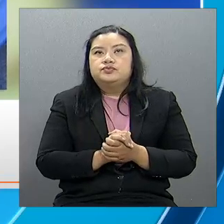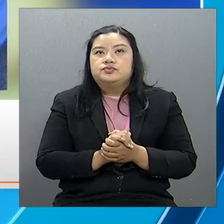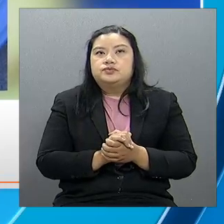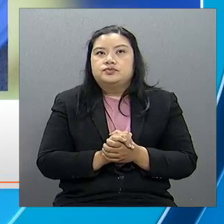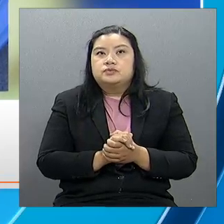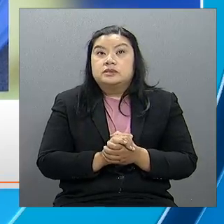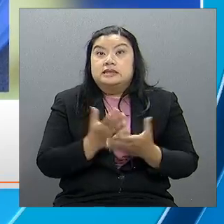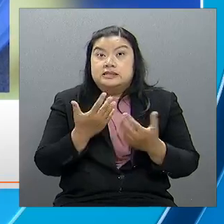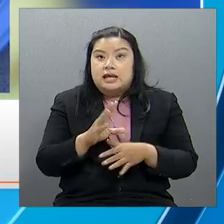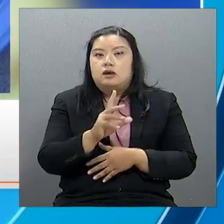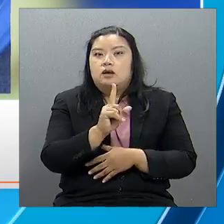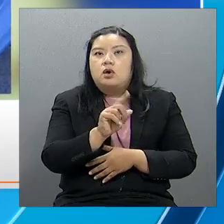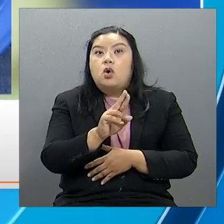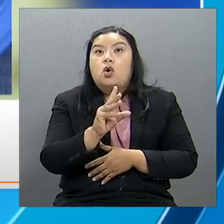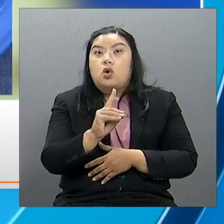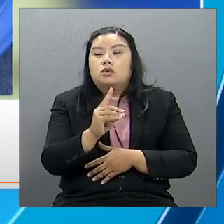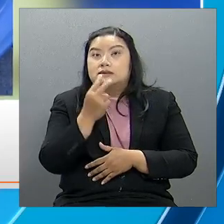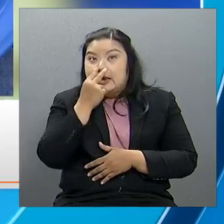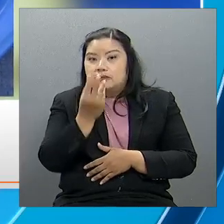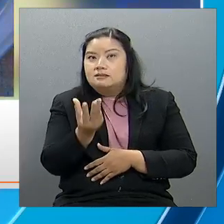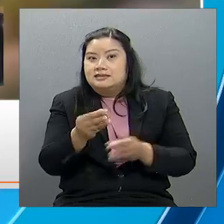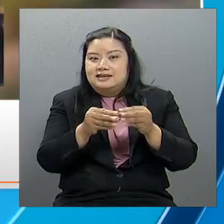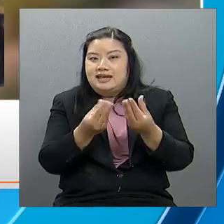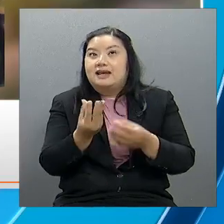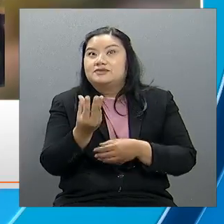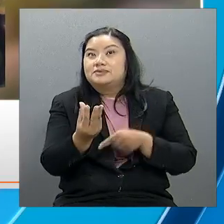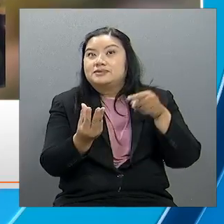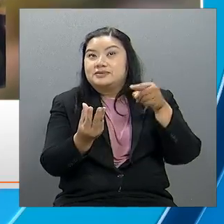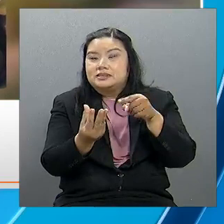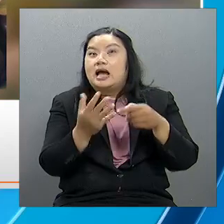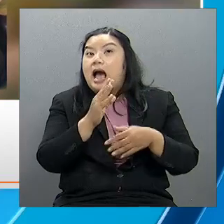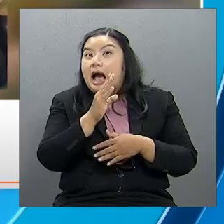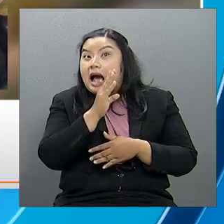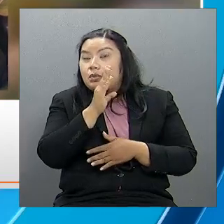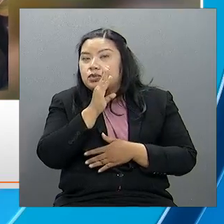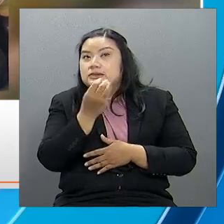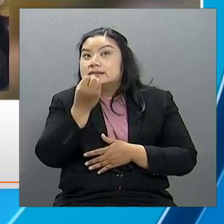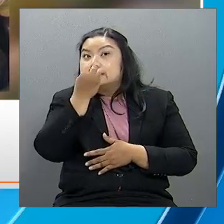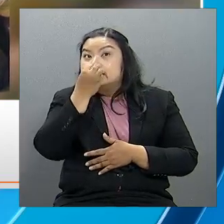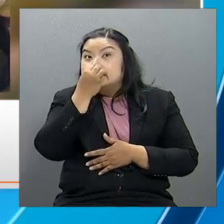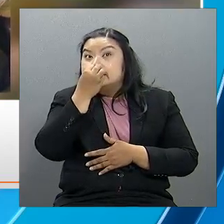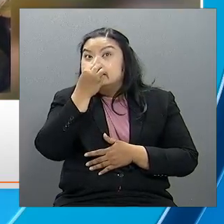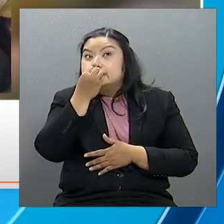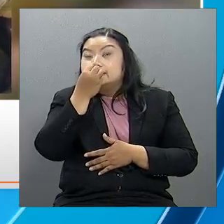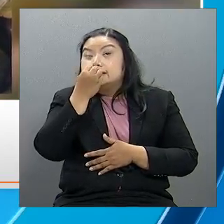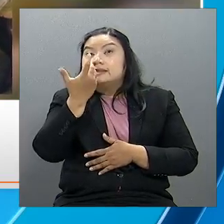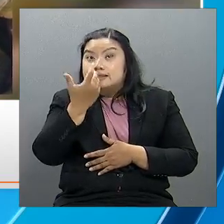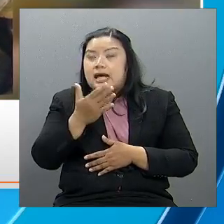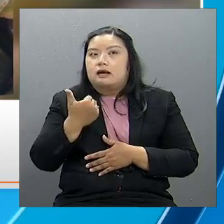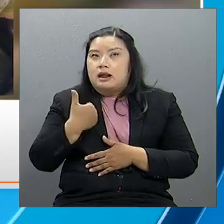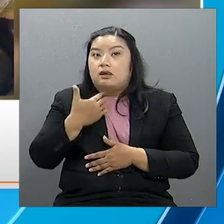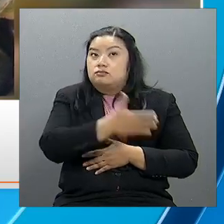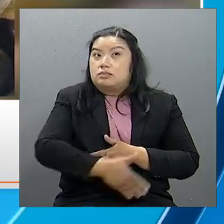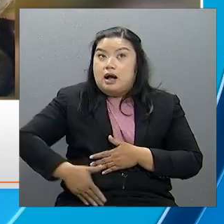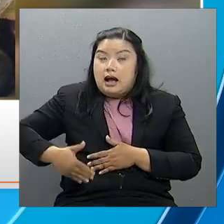ซึ่งมันจะเมื่อเรารับประทานไปแล้วเนี่ยร่างกายเราก็จะมีระบบขับถ่ายผ่านตับผ่านไ